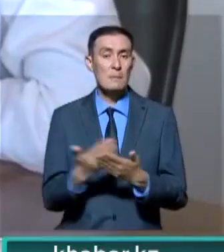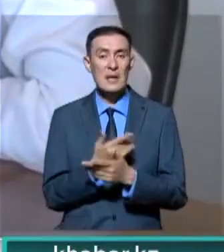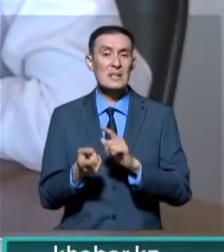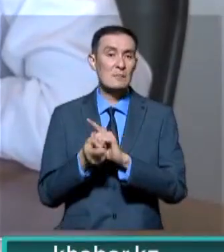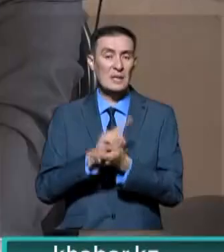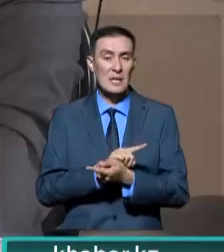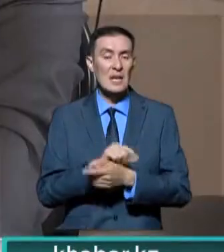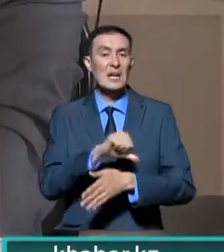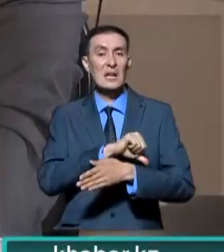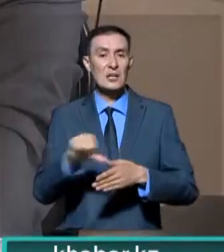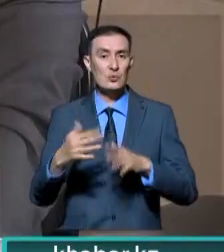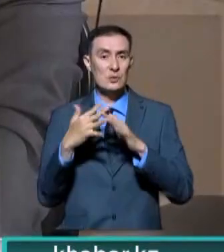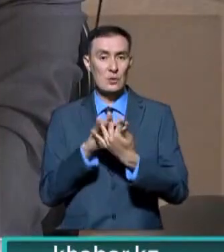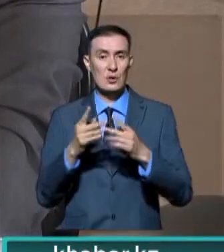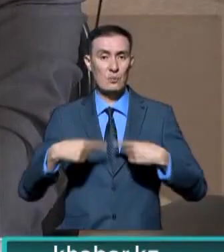границы населенных пунктов.